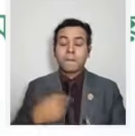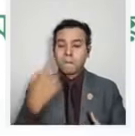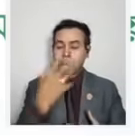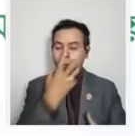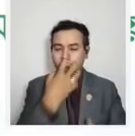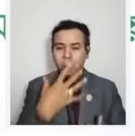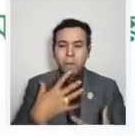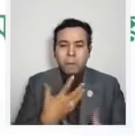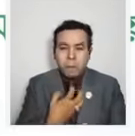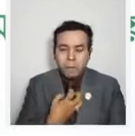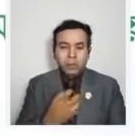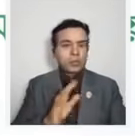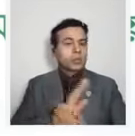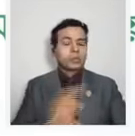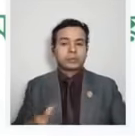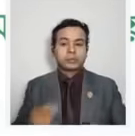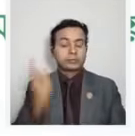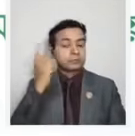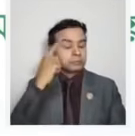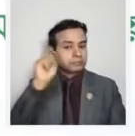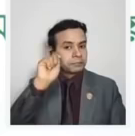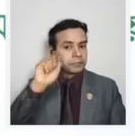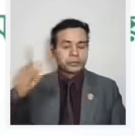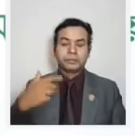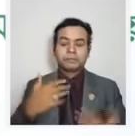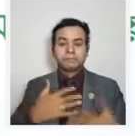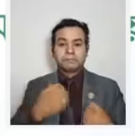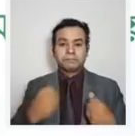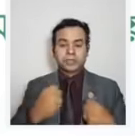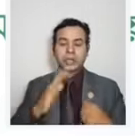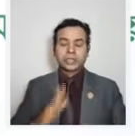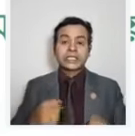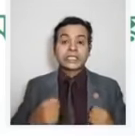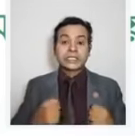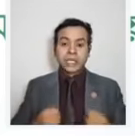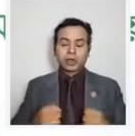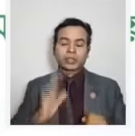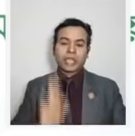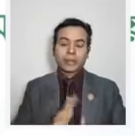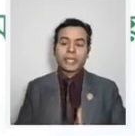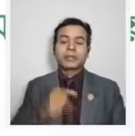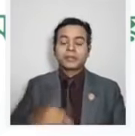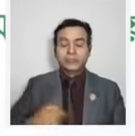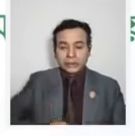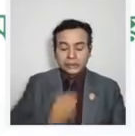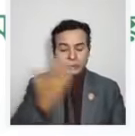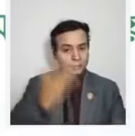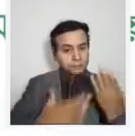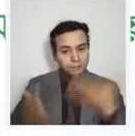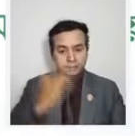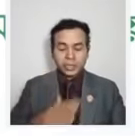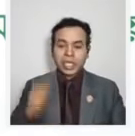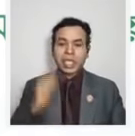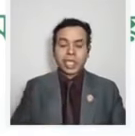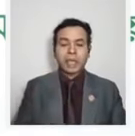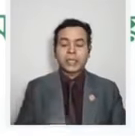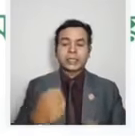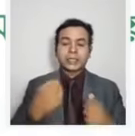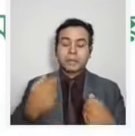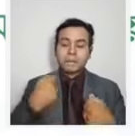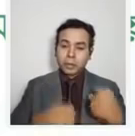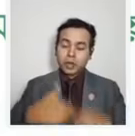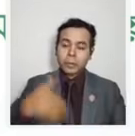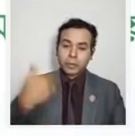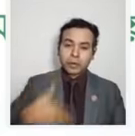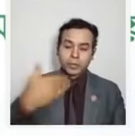এবং যারা আক্রান্ত হয়েছেন তারা মনোবল সবসময় চাঙ্গা রাখবেন। আপনার মনোবল ভালো